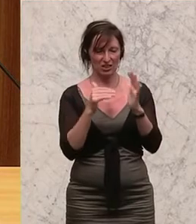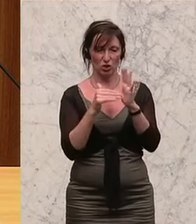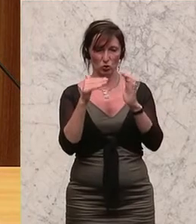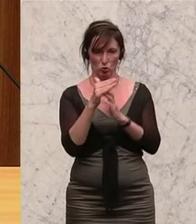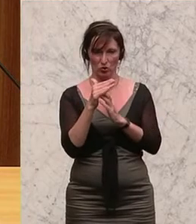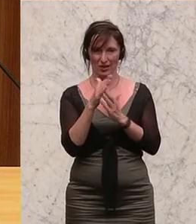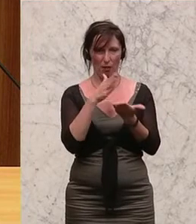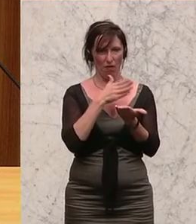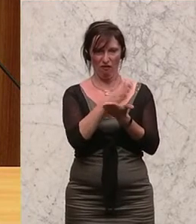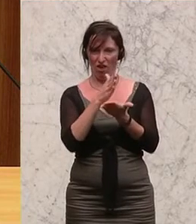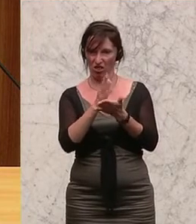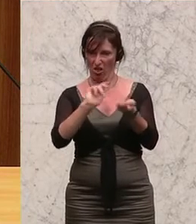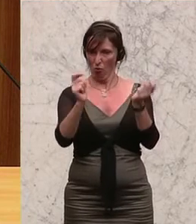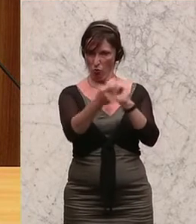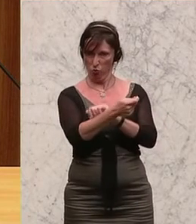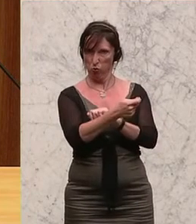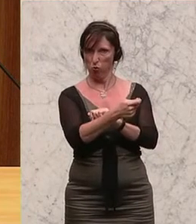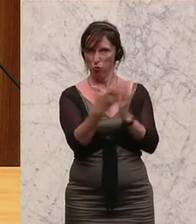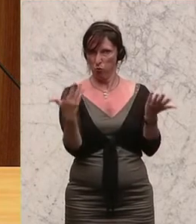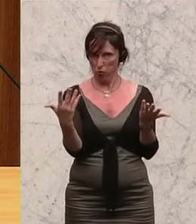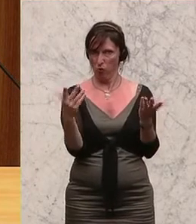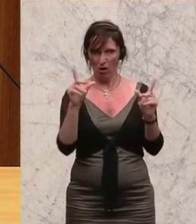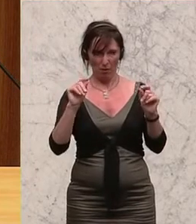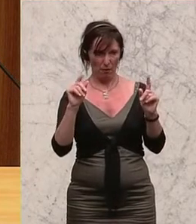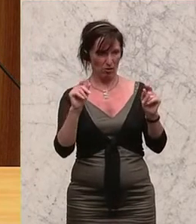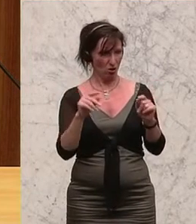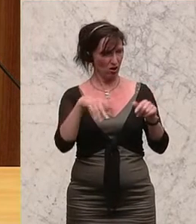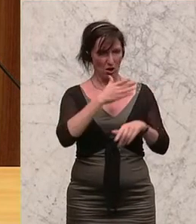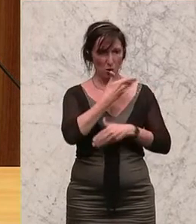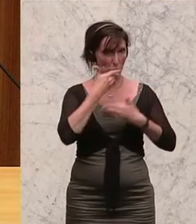Umverteilungssystem leistungsfeindlich ist, insoweit, als dass die Differenz zwischen